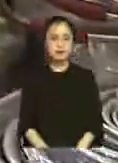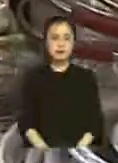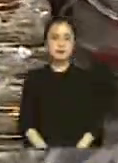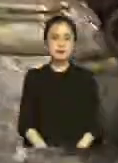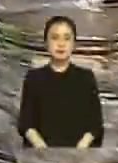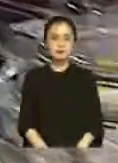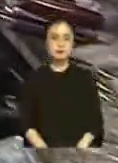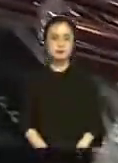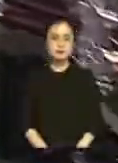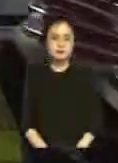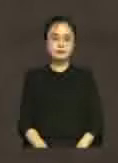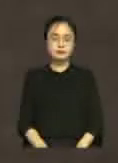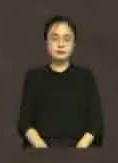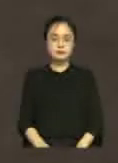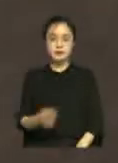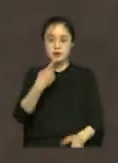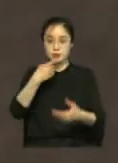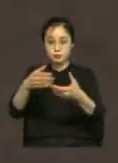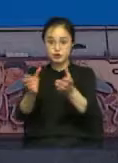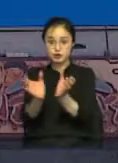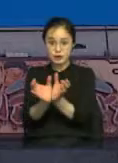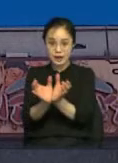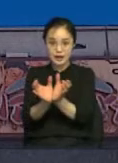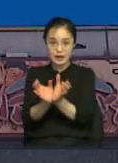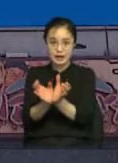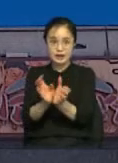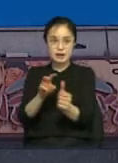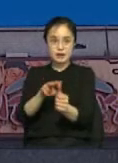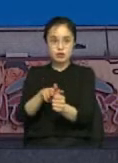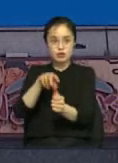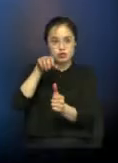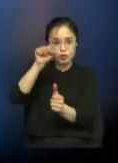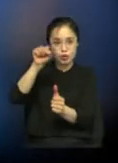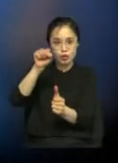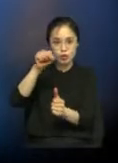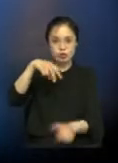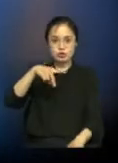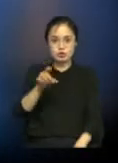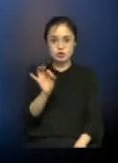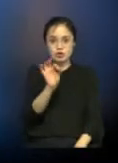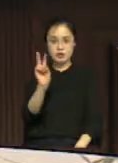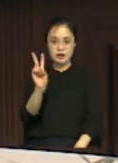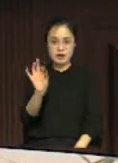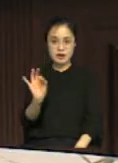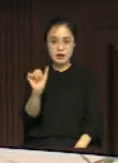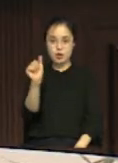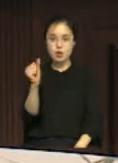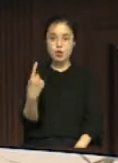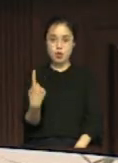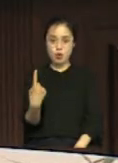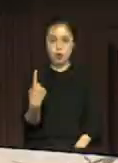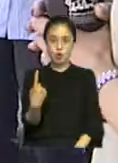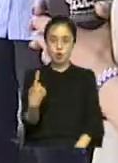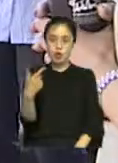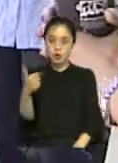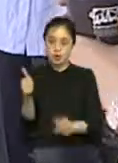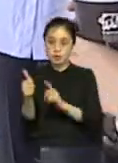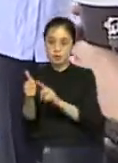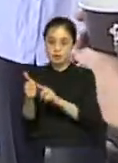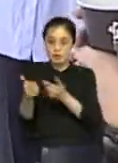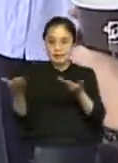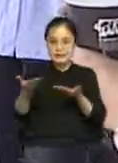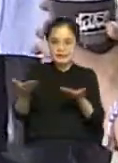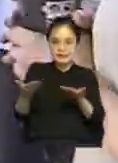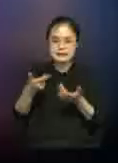후보임을 강조하며 중앙정부와 서울시의 협조를 잘 이끌어내겠다는 서양호 후보. 7년간의 경험을 토대로 규제